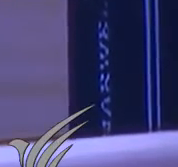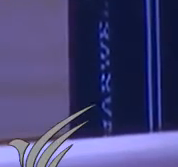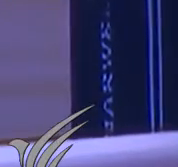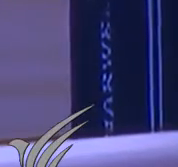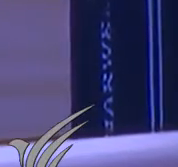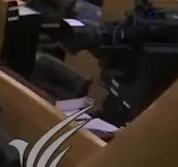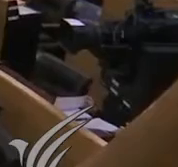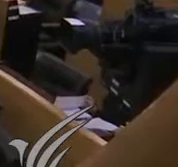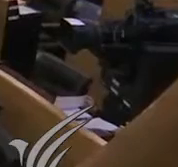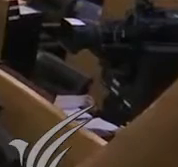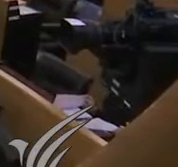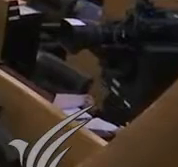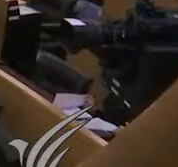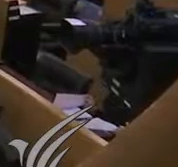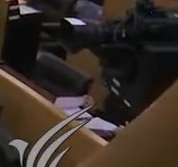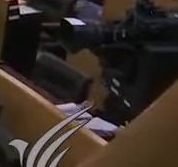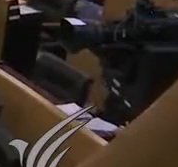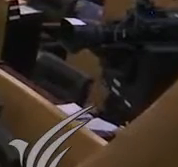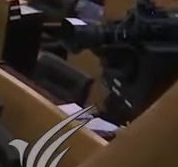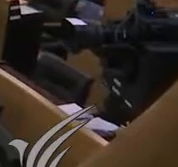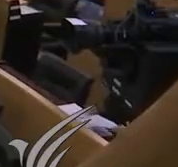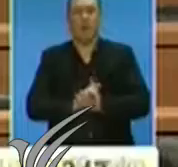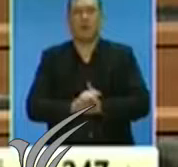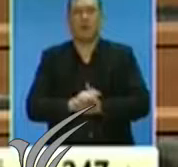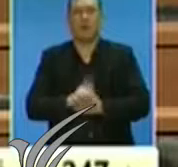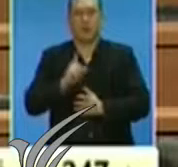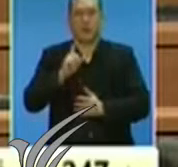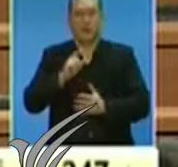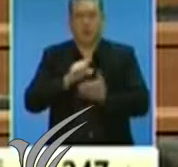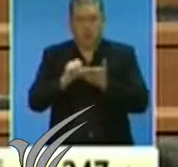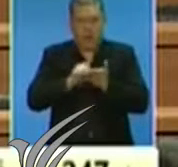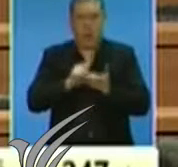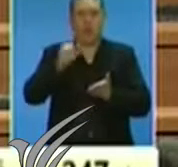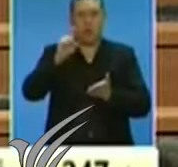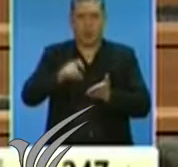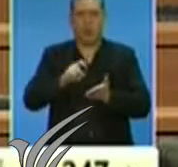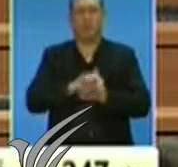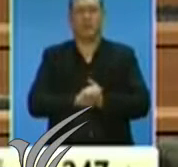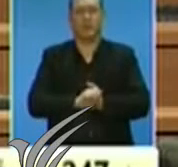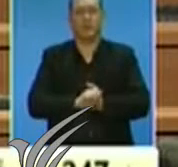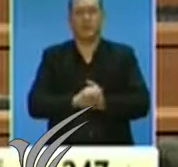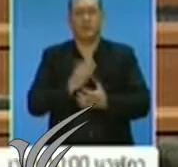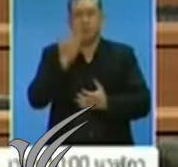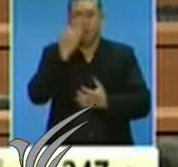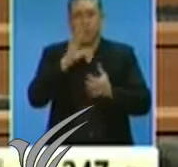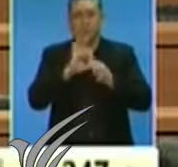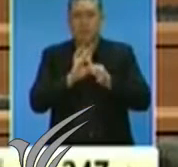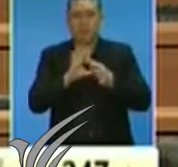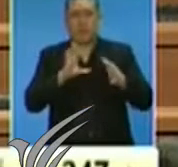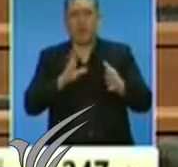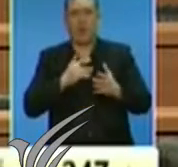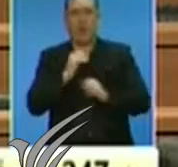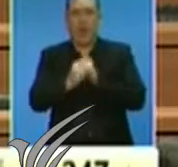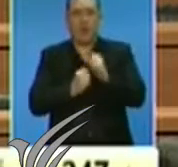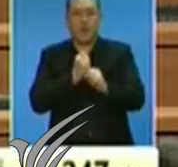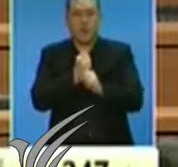บบเต็มสภาหรือแบบ3วาระ เราแก้ตรงนี้ไม่ได้ไปเกี่ยวข้องหรือไปลดอำนาจมหาเถรสมา